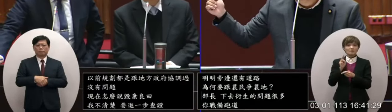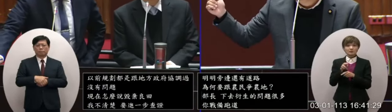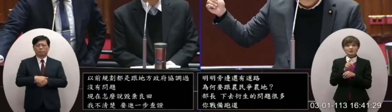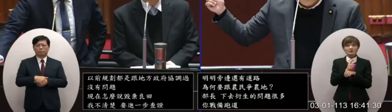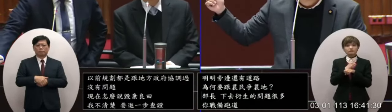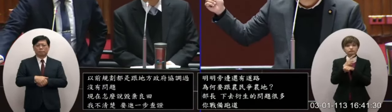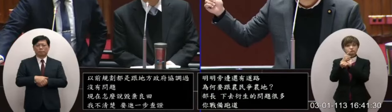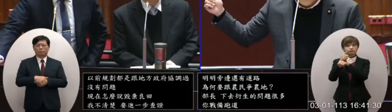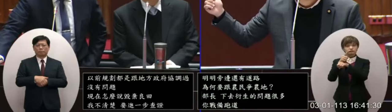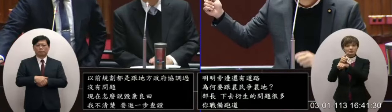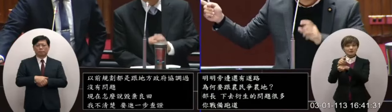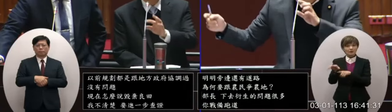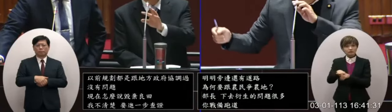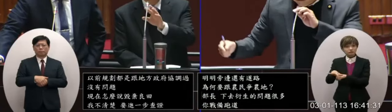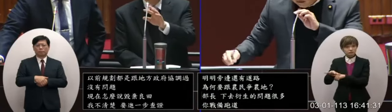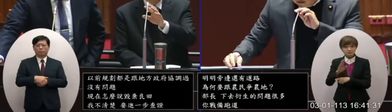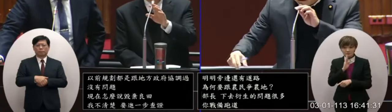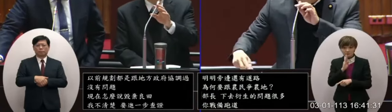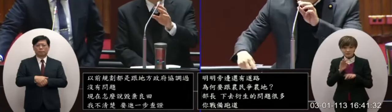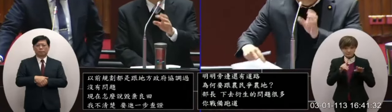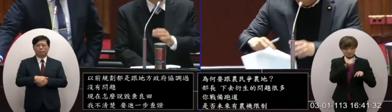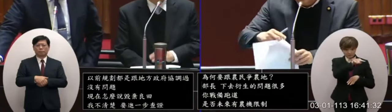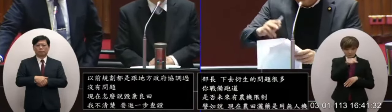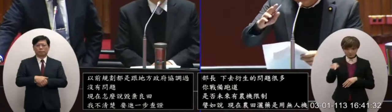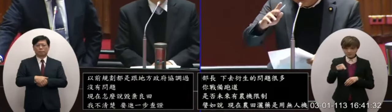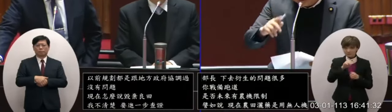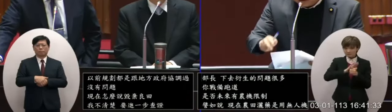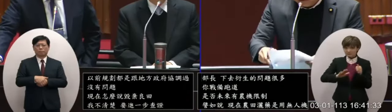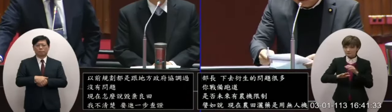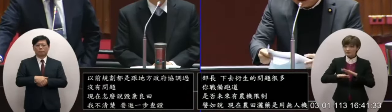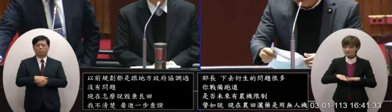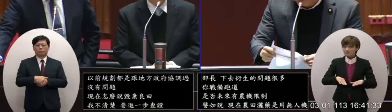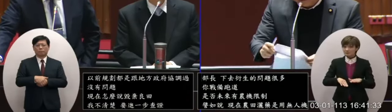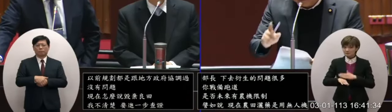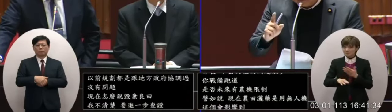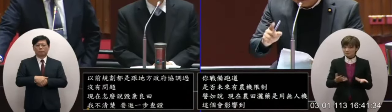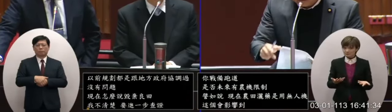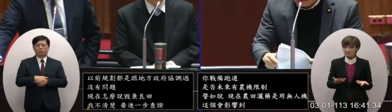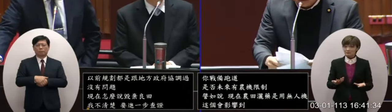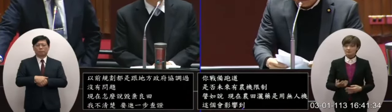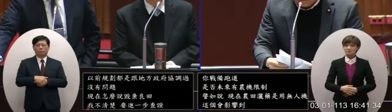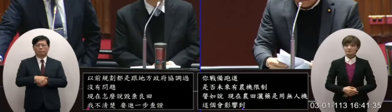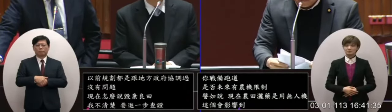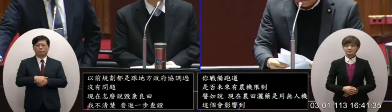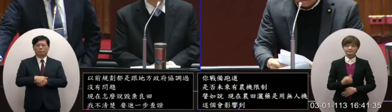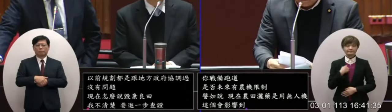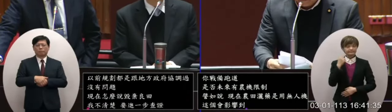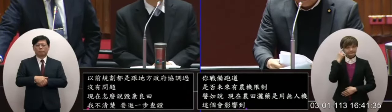会吗？干梅，好，这个问题在讨论。我想要表达的是说。